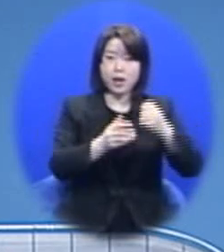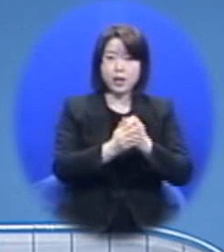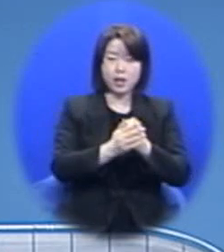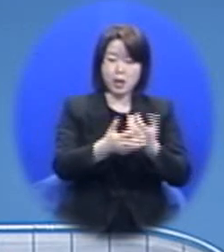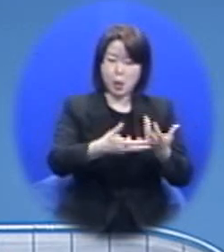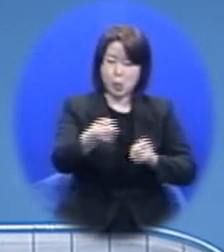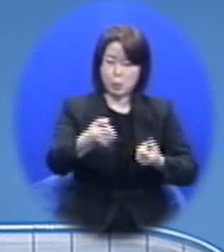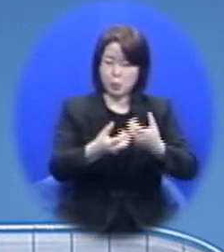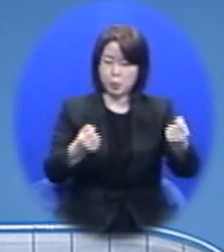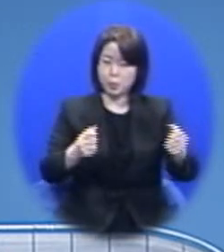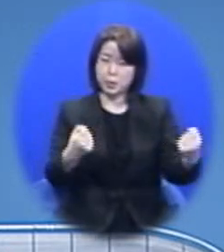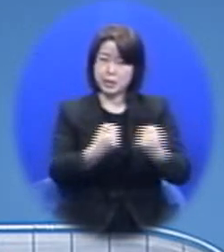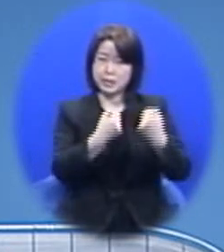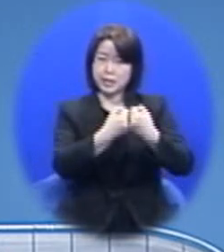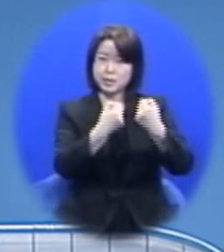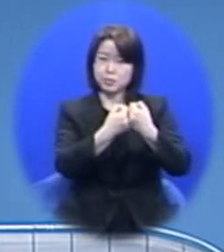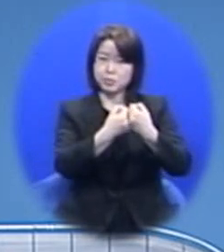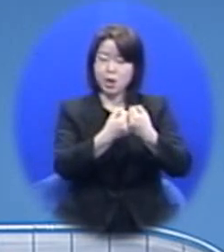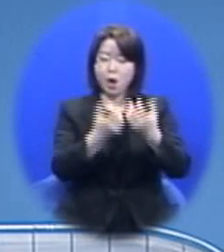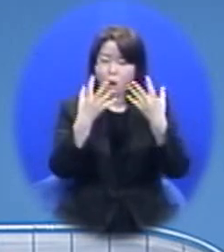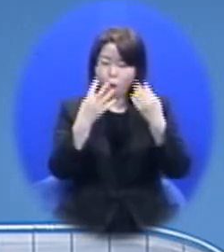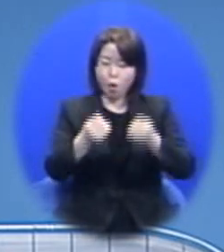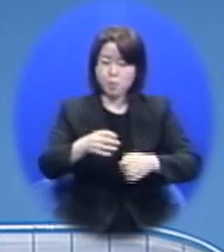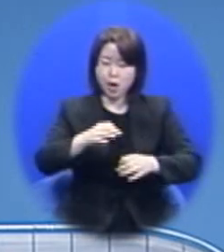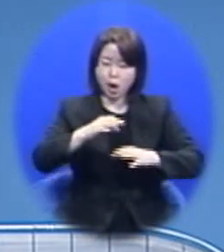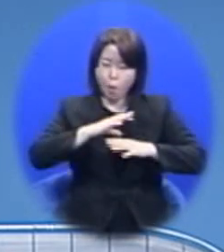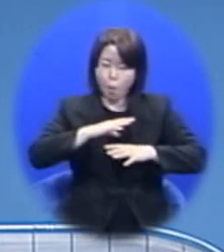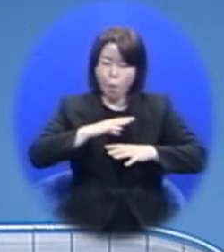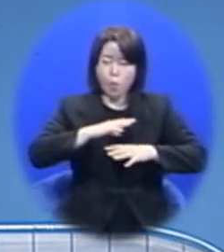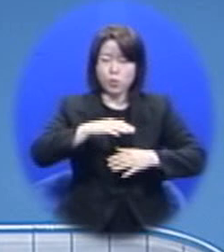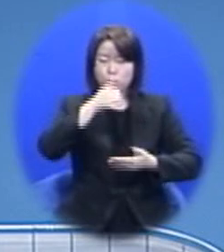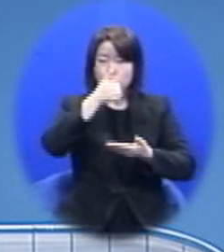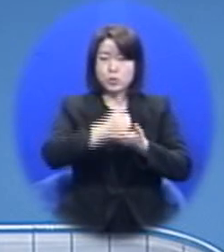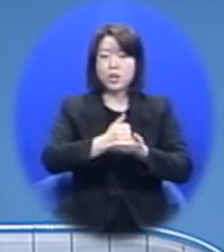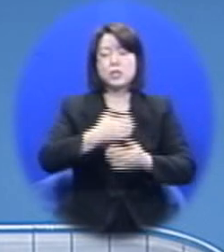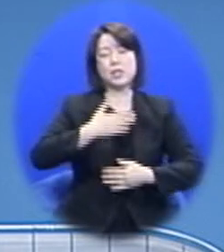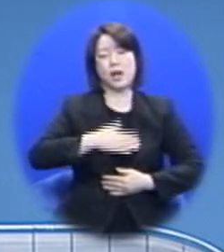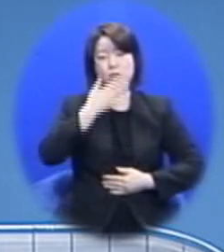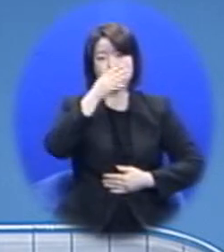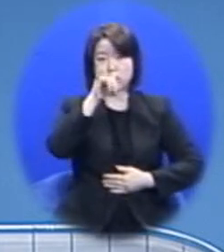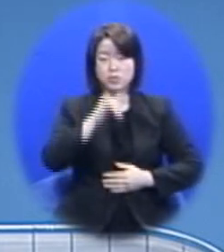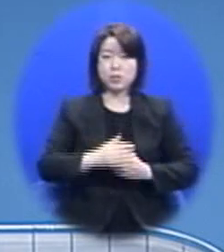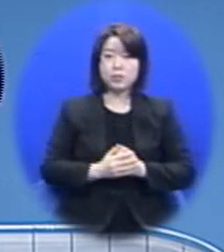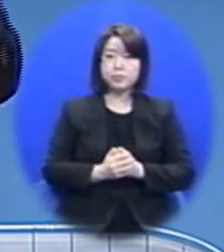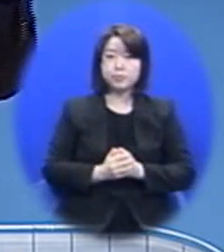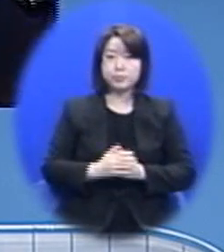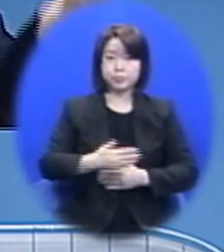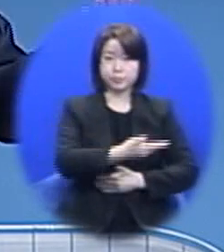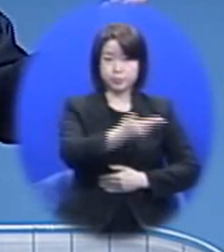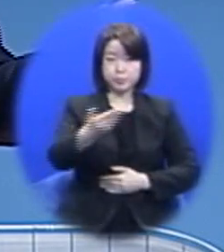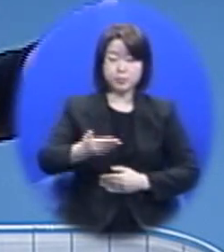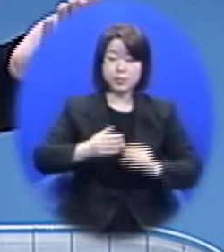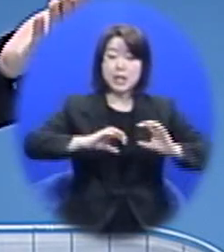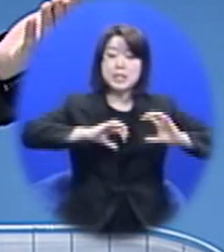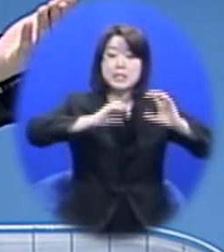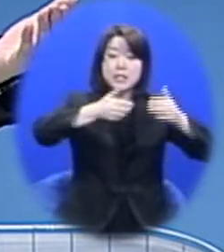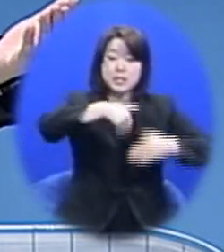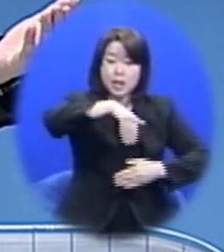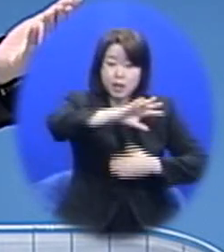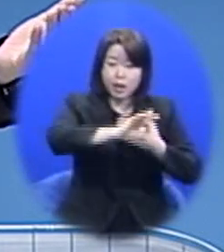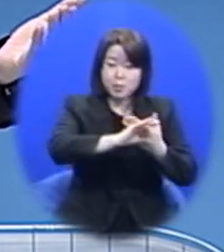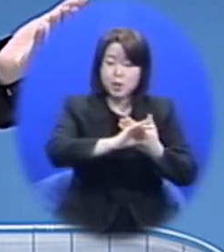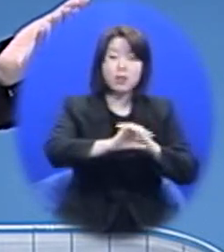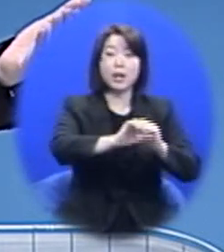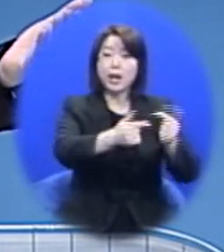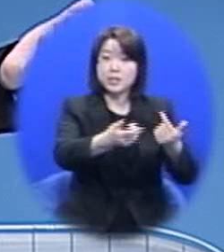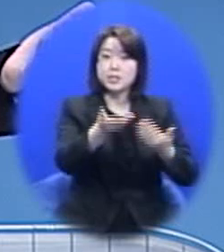분열과 다툼이 얼마나 무서운 죄인가 하는 것을 비로소 알게 됩니다. 여러분, 세상에 나가면 그렇지 않지만